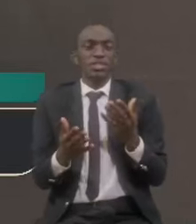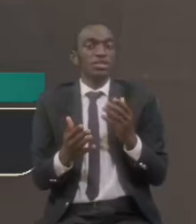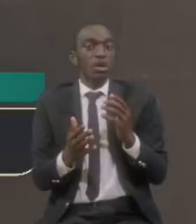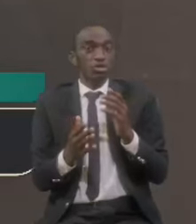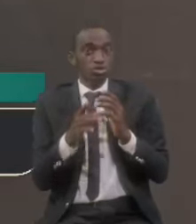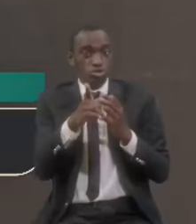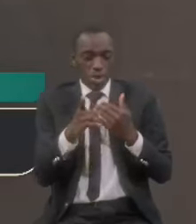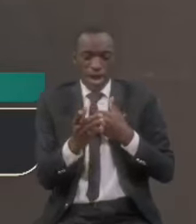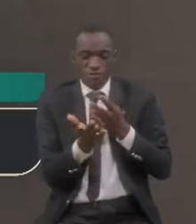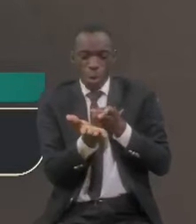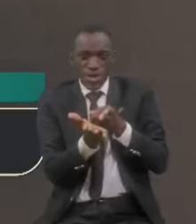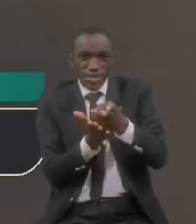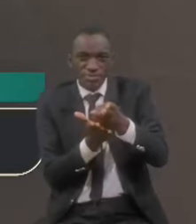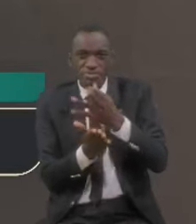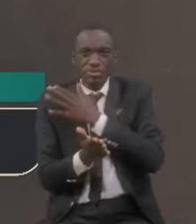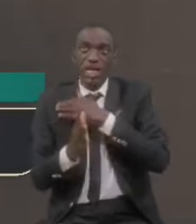ciel en vue.